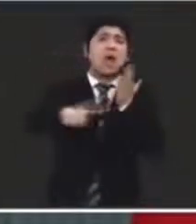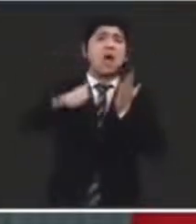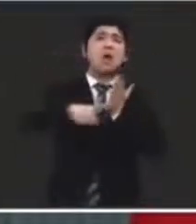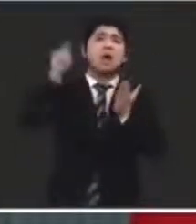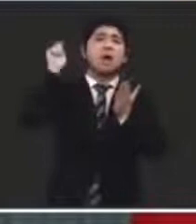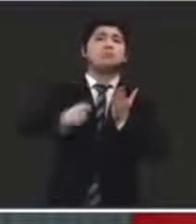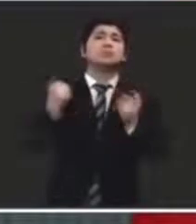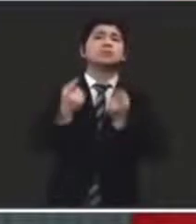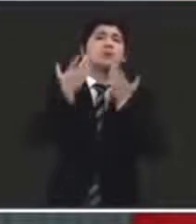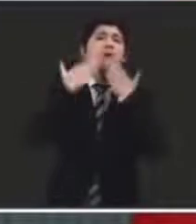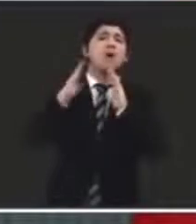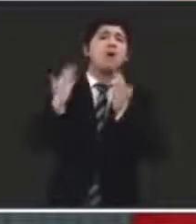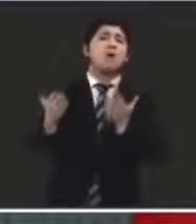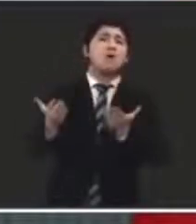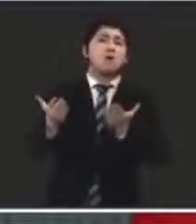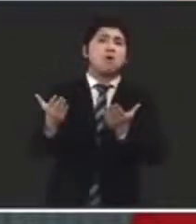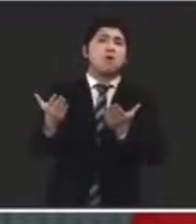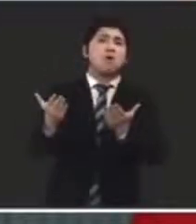yazılar